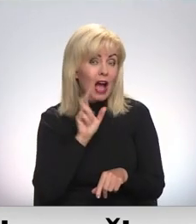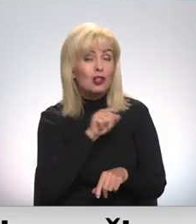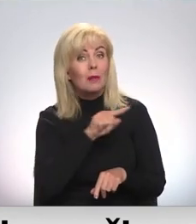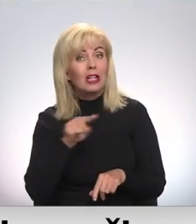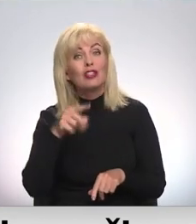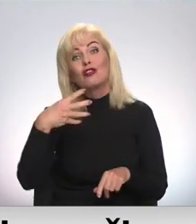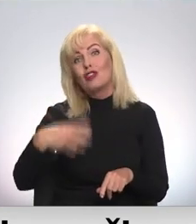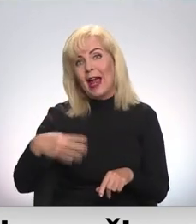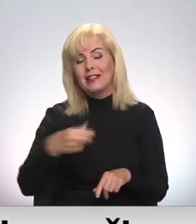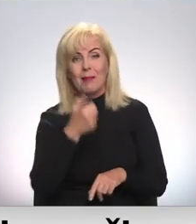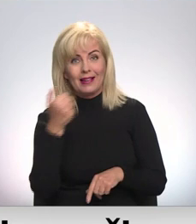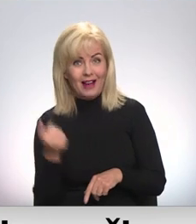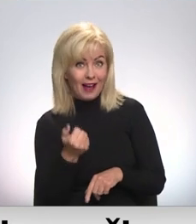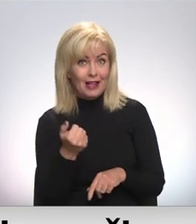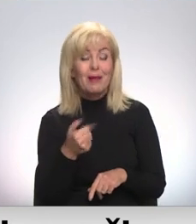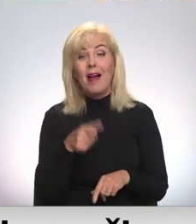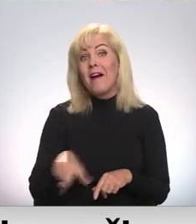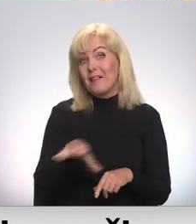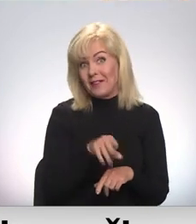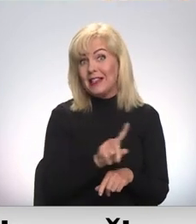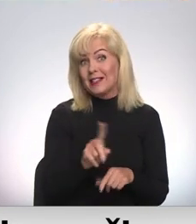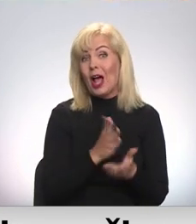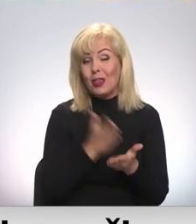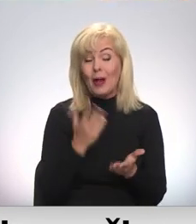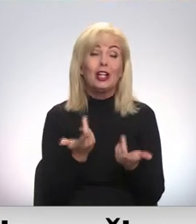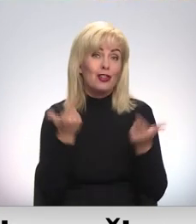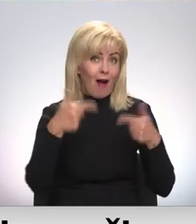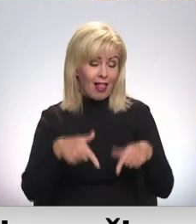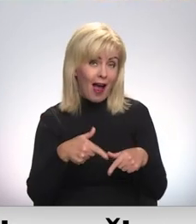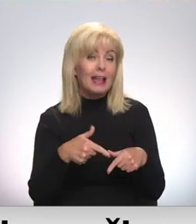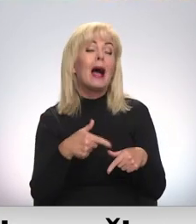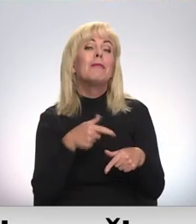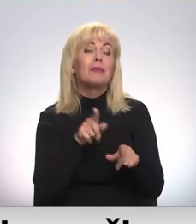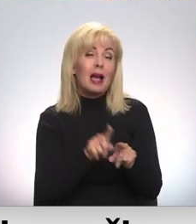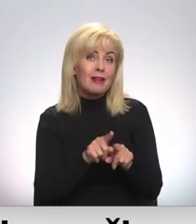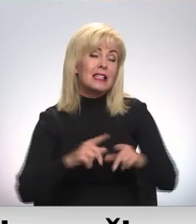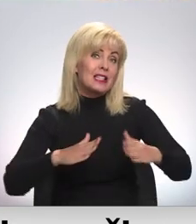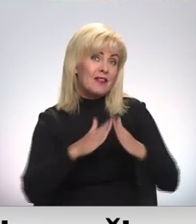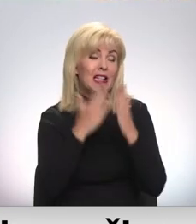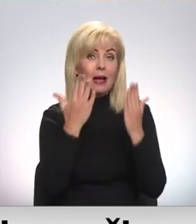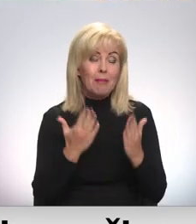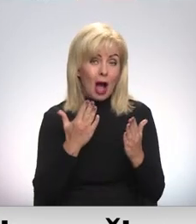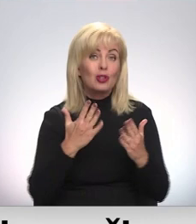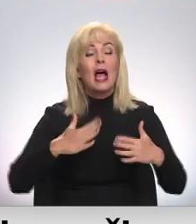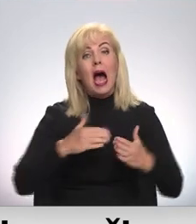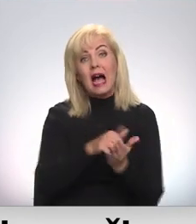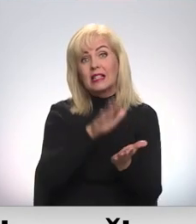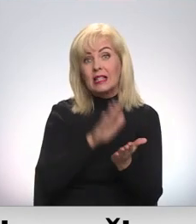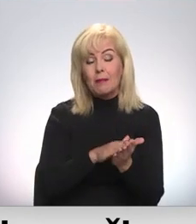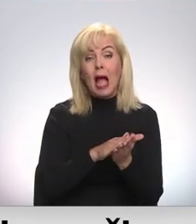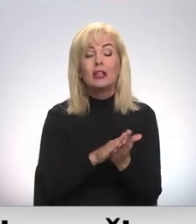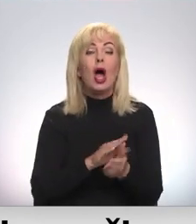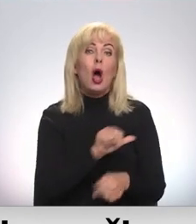līdz 40 gadiem. Tā kā viss notiek. Šajā laikā ierasti ir svinīgiem pasākumiem svinēt arī robežsargu diena.